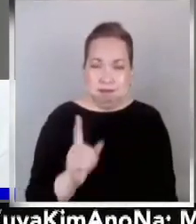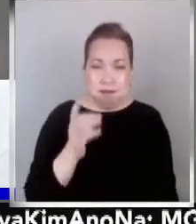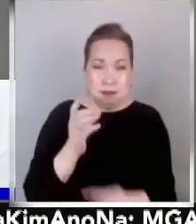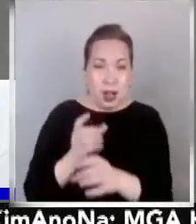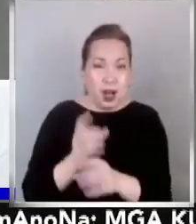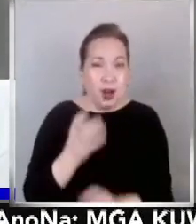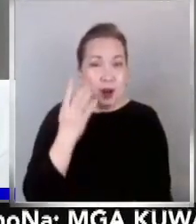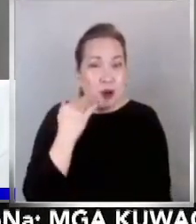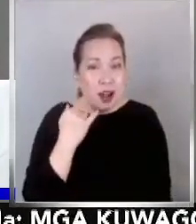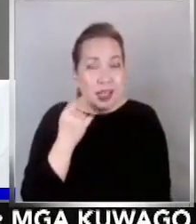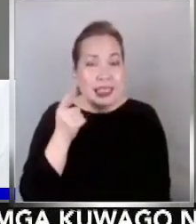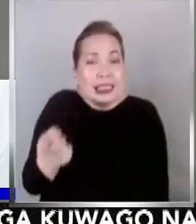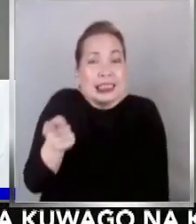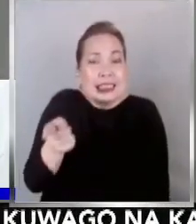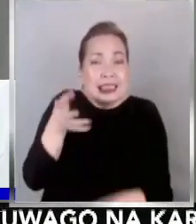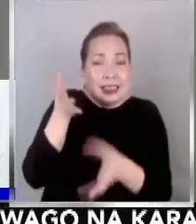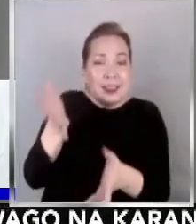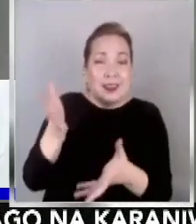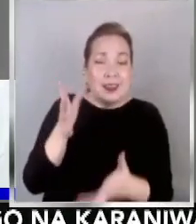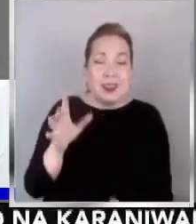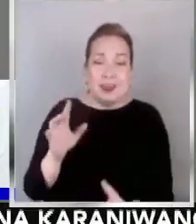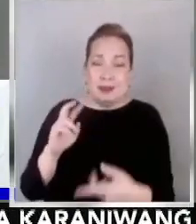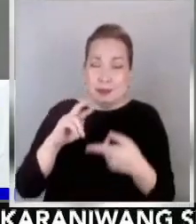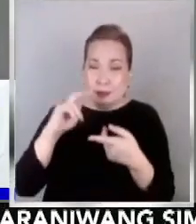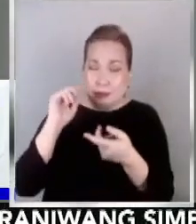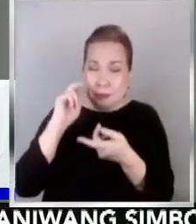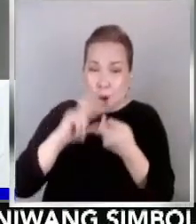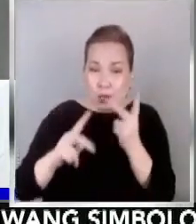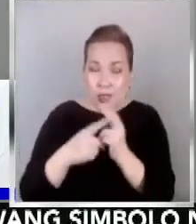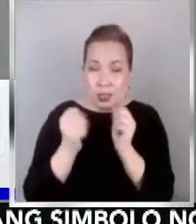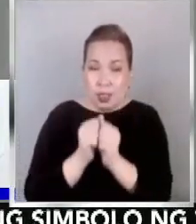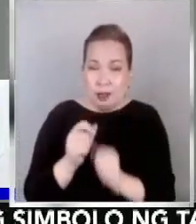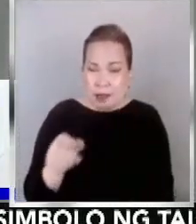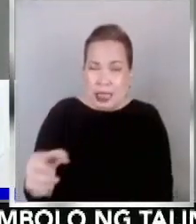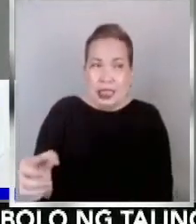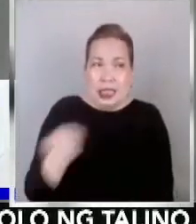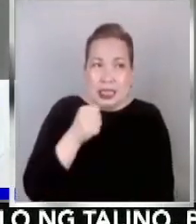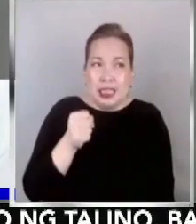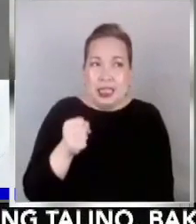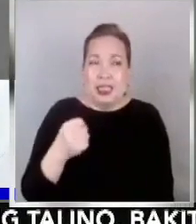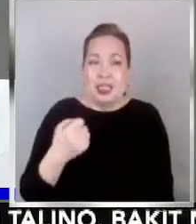nasaan ang kanyang partner na si Ronnie. Nang mailabas na sa sasakyan ng aso,